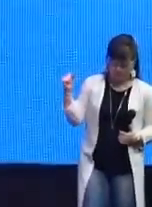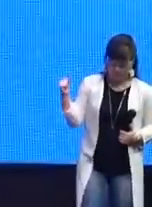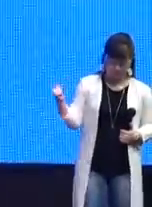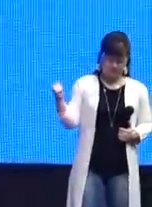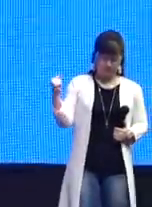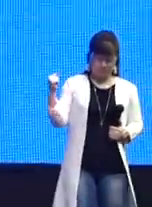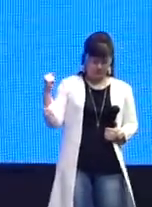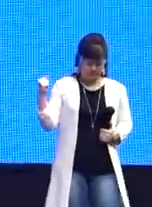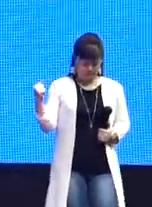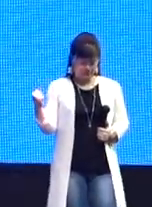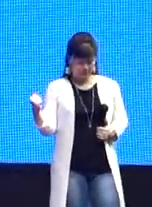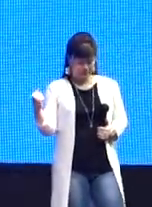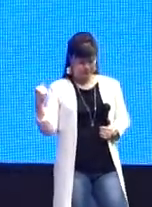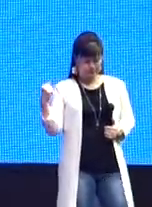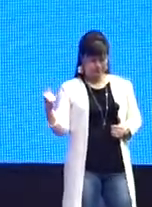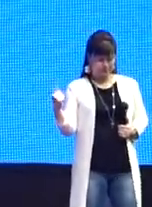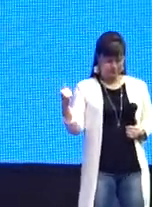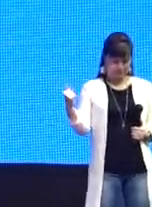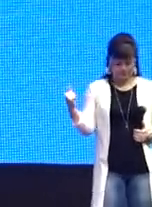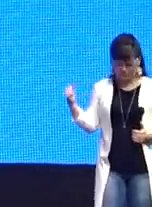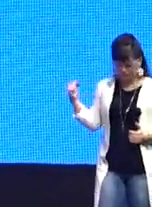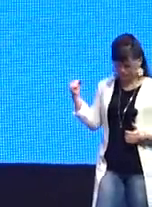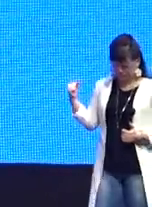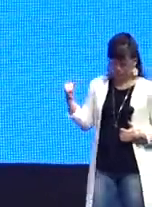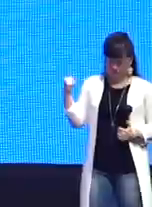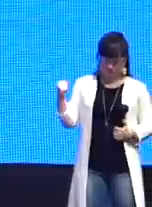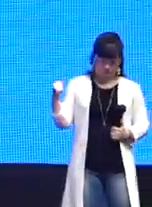melihat. Yang lumpuh berjalan.